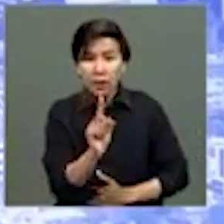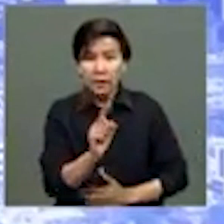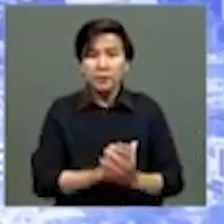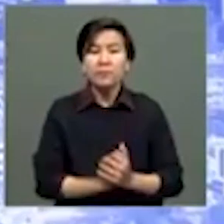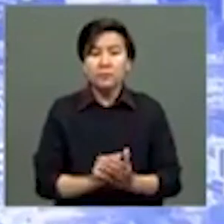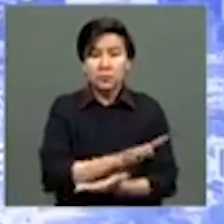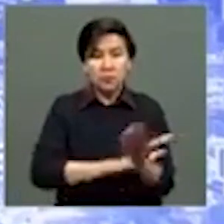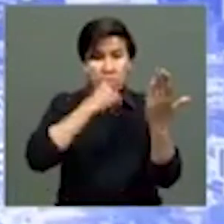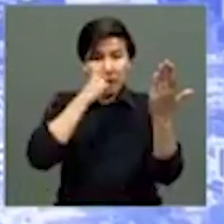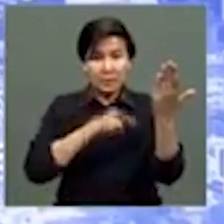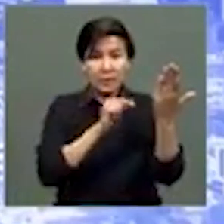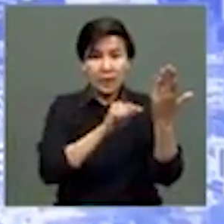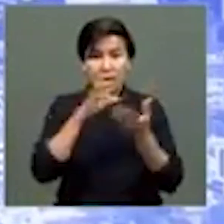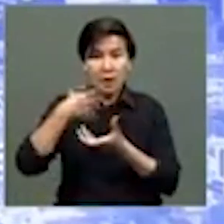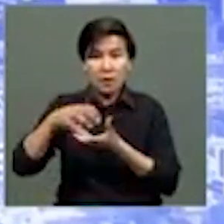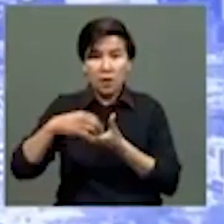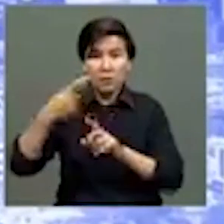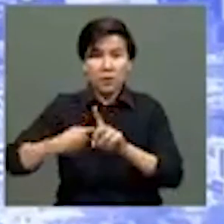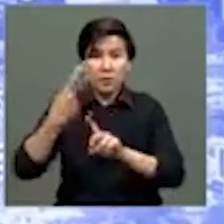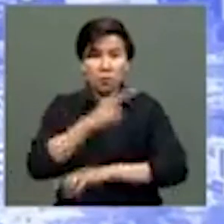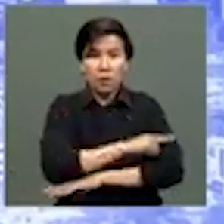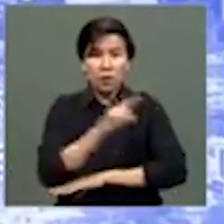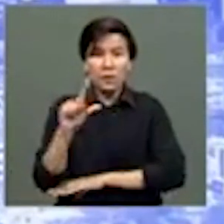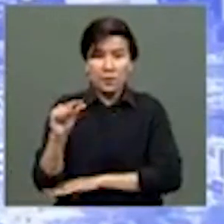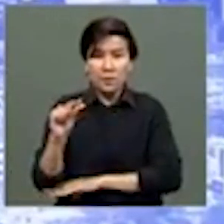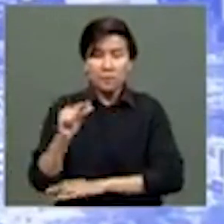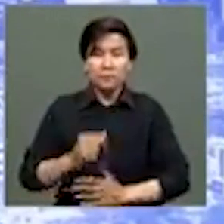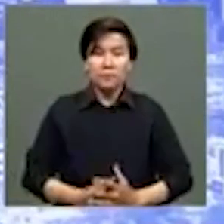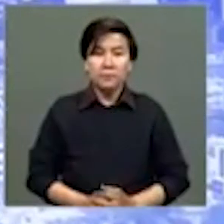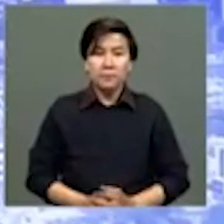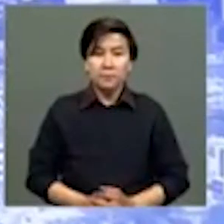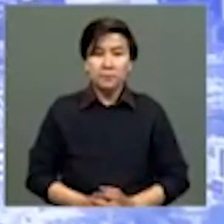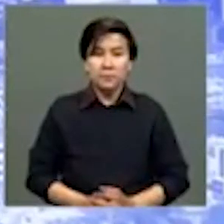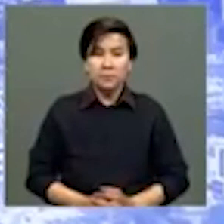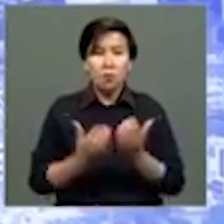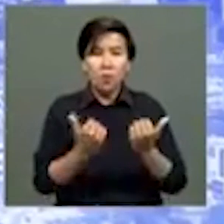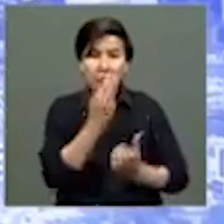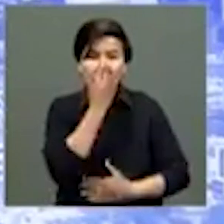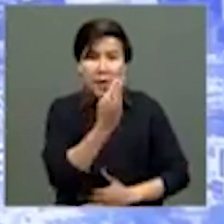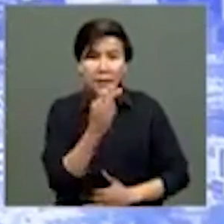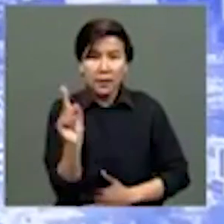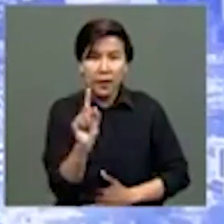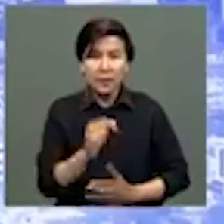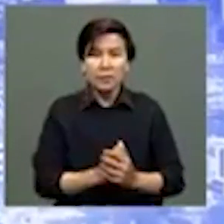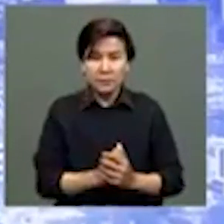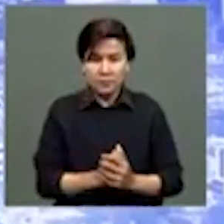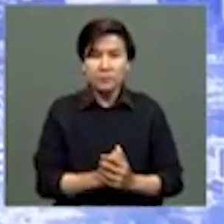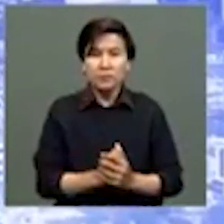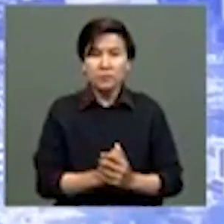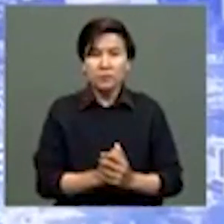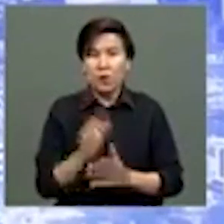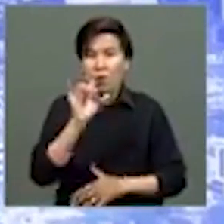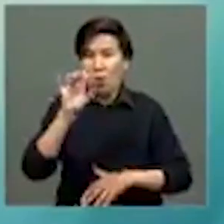ของประเทศเรารายวันสำหรับวันที่20มกราคมกันบ้างนะคะวันนี้ทุกท่านจะเห็นตัวเลข2หลักนะคะผู้ป่วย